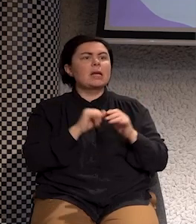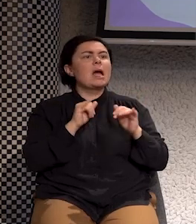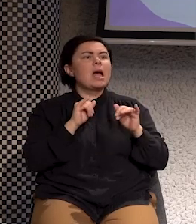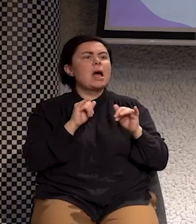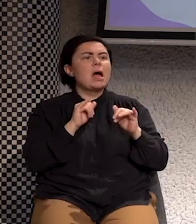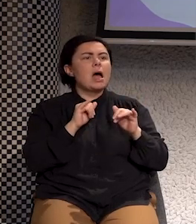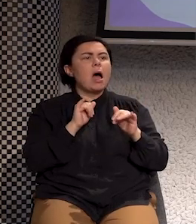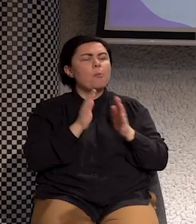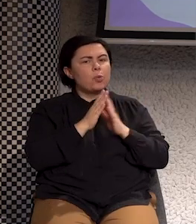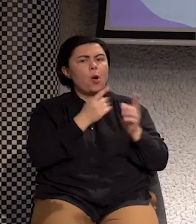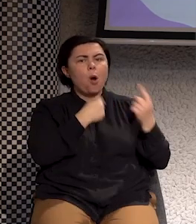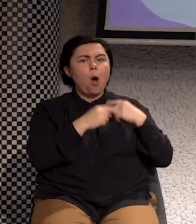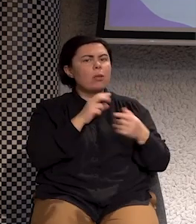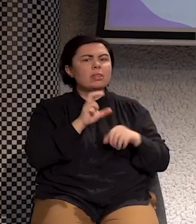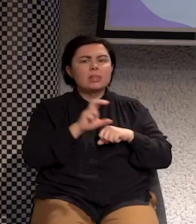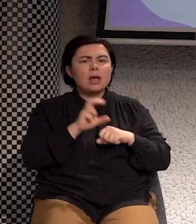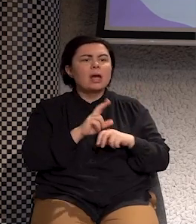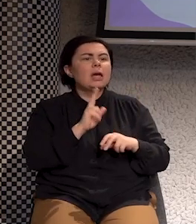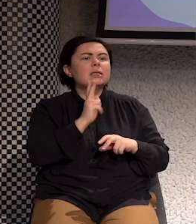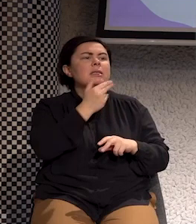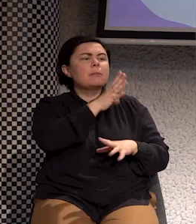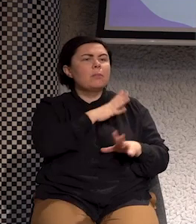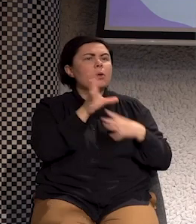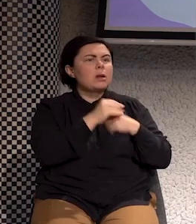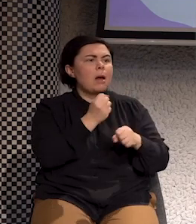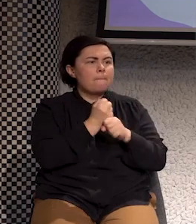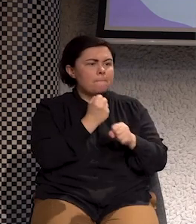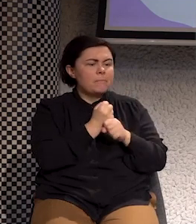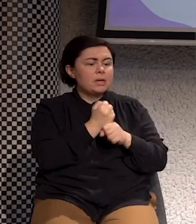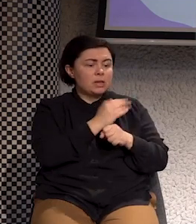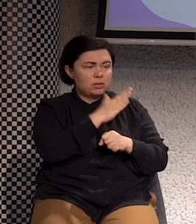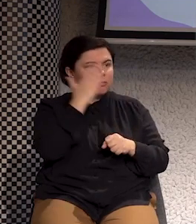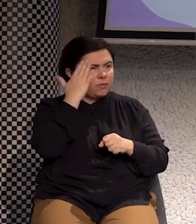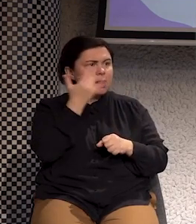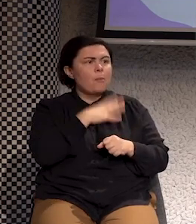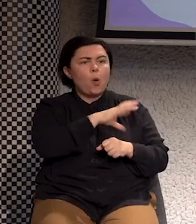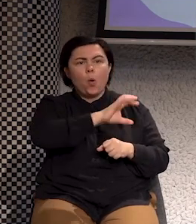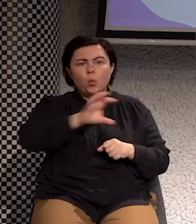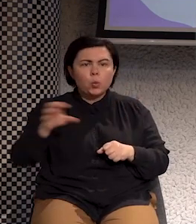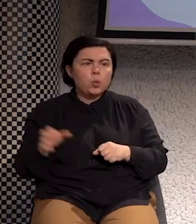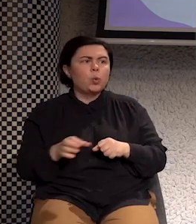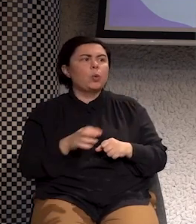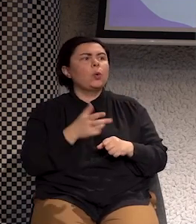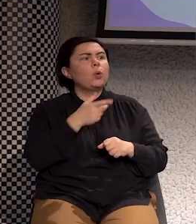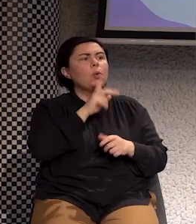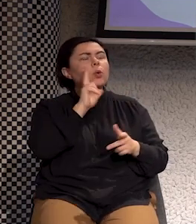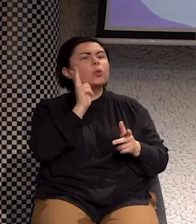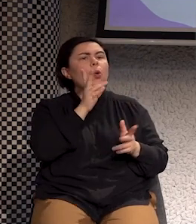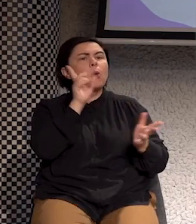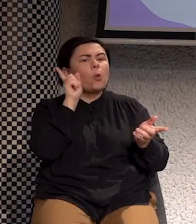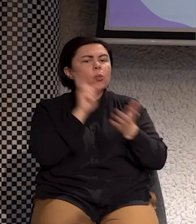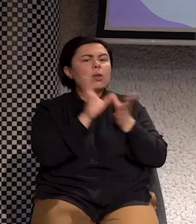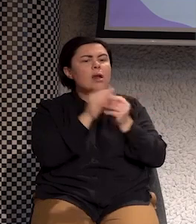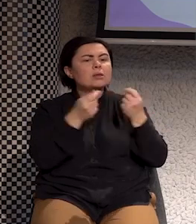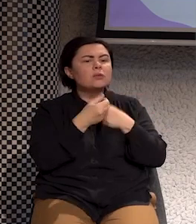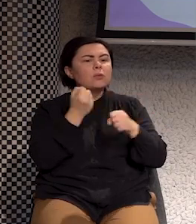Żebyś najpierw opowiedział może technicznie, z kim pracowałeś, czy jeśli masz taką wiedzę, to ile było tych grup, z którymi tobie się udało współpracować